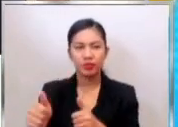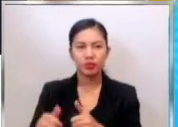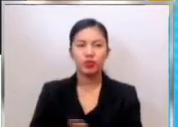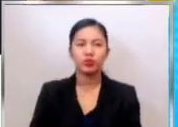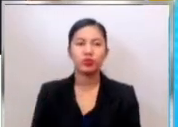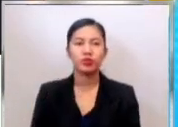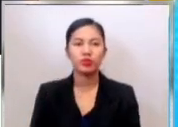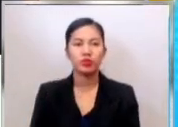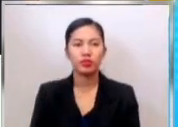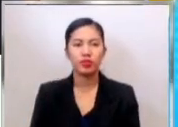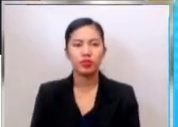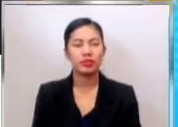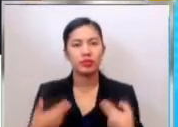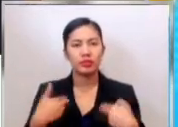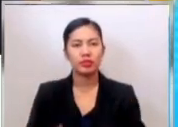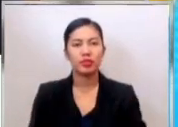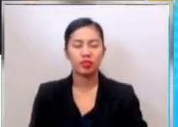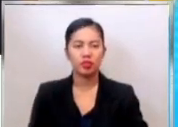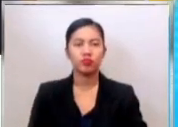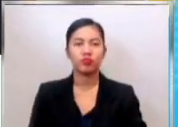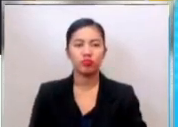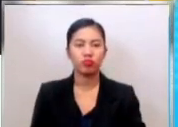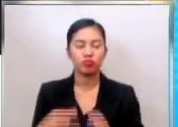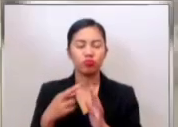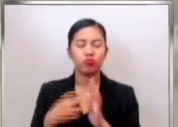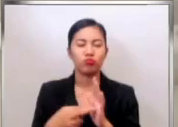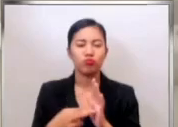mga health protocols?